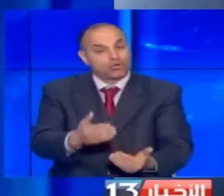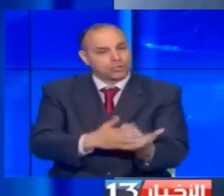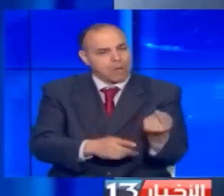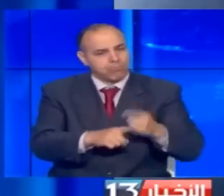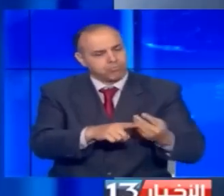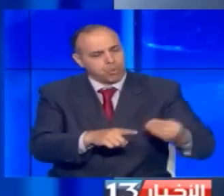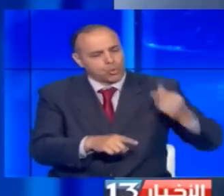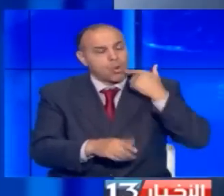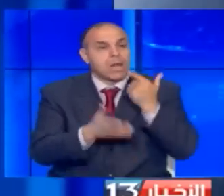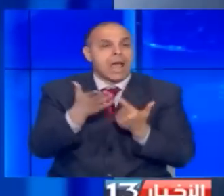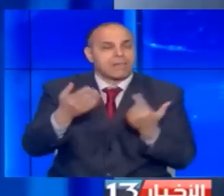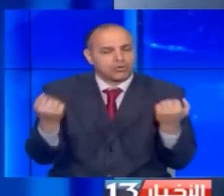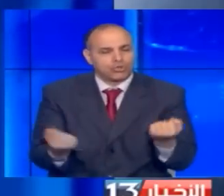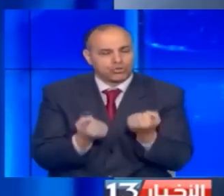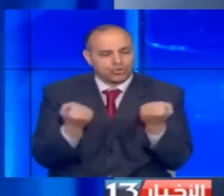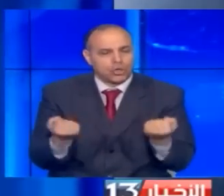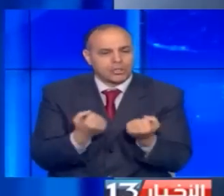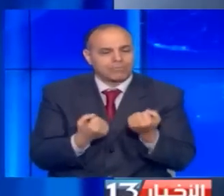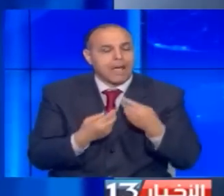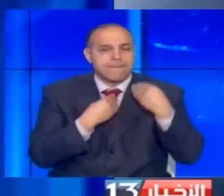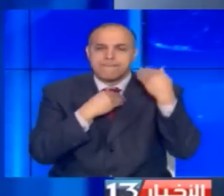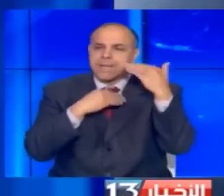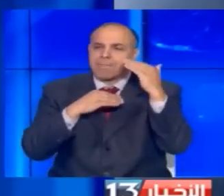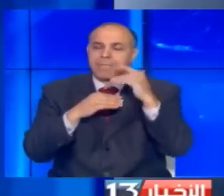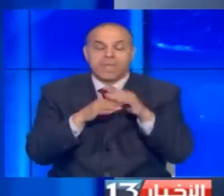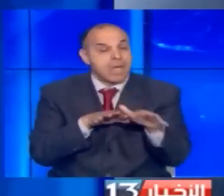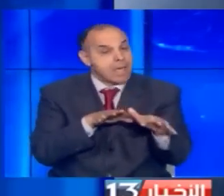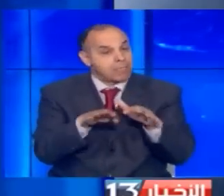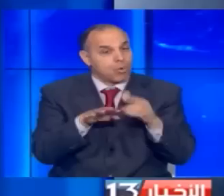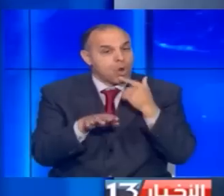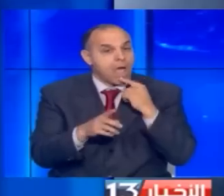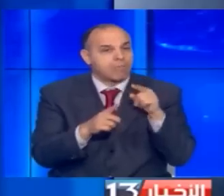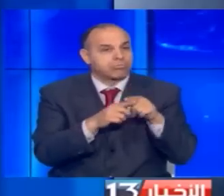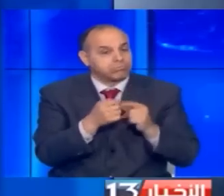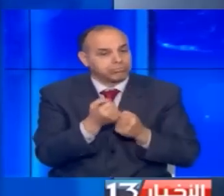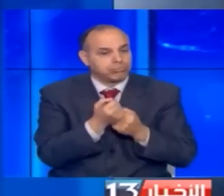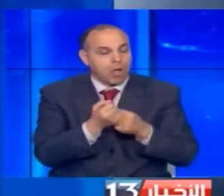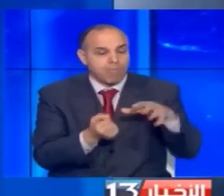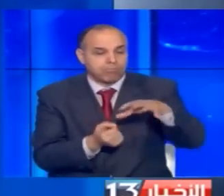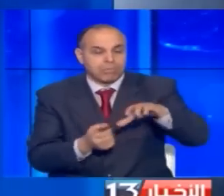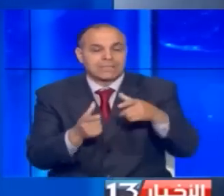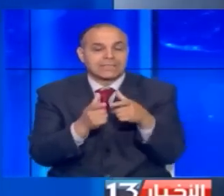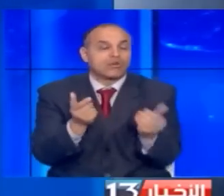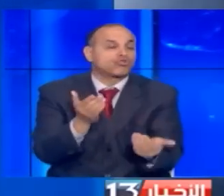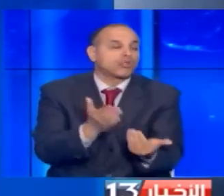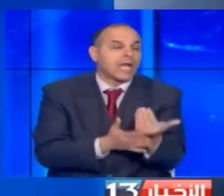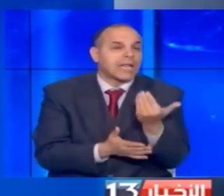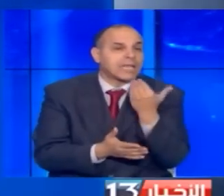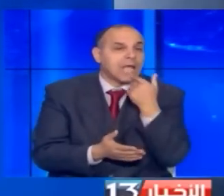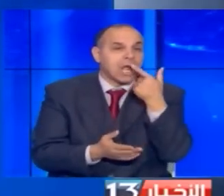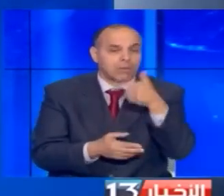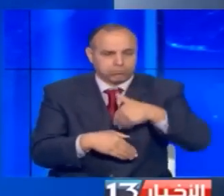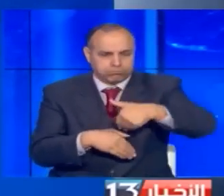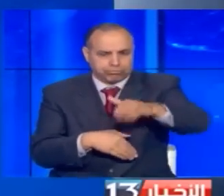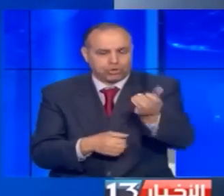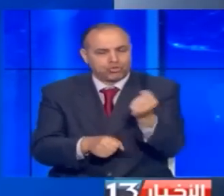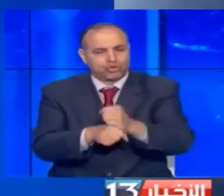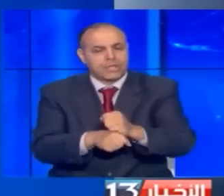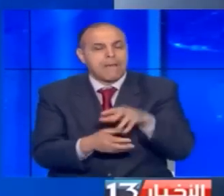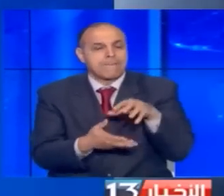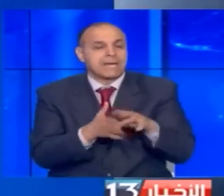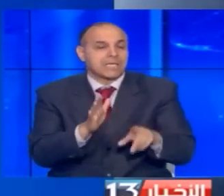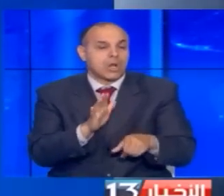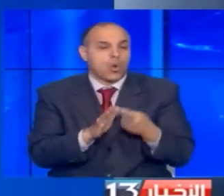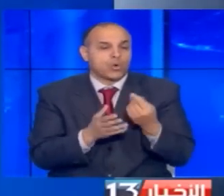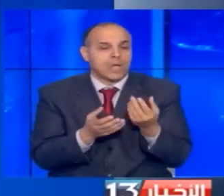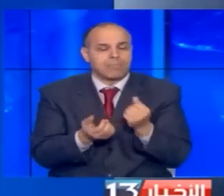إضافية وتنشيط حركة التصدير، مسعى يرمي إلى جعل القطب الصناعي الجديد المزمع إنشاؤه المركز الأول